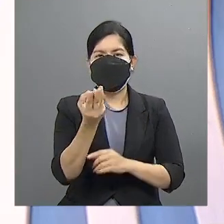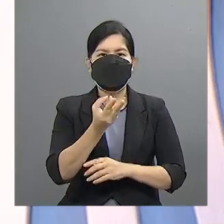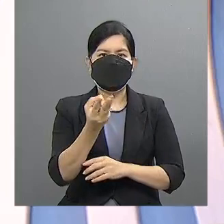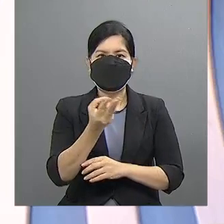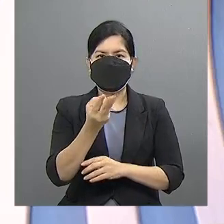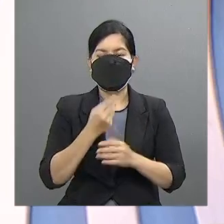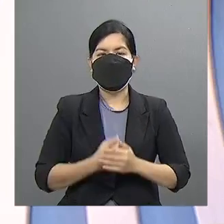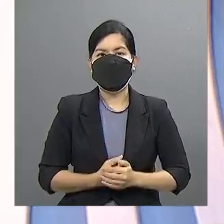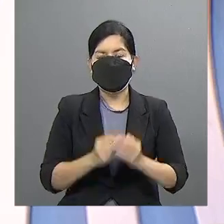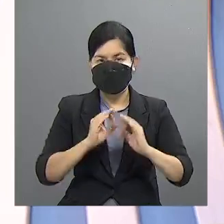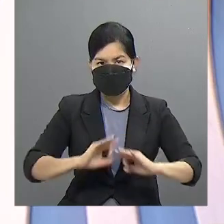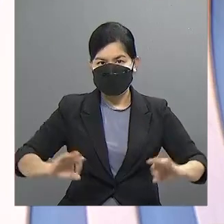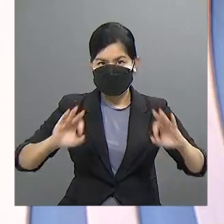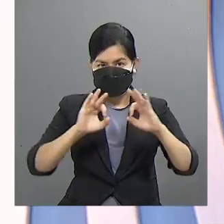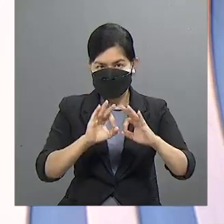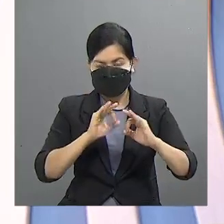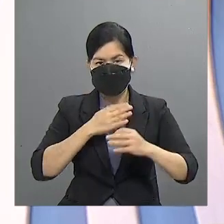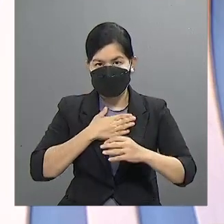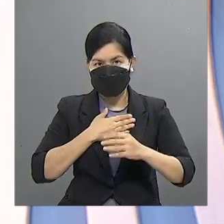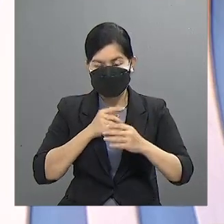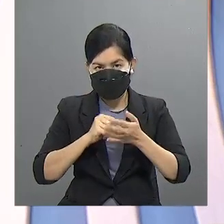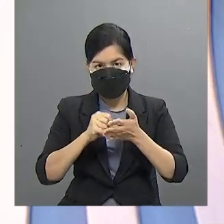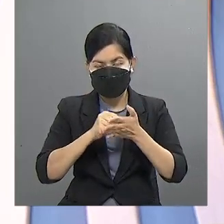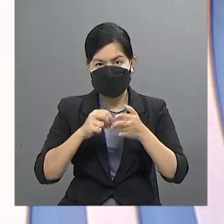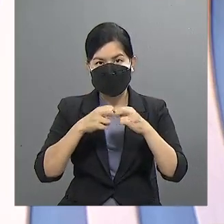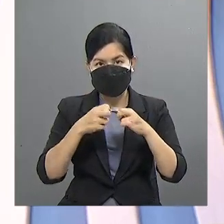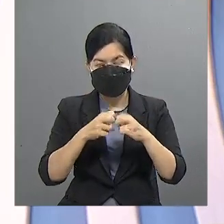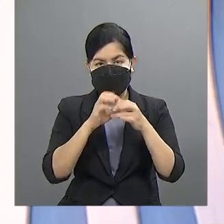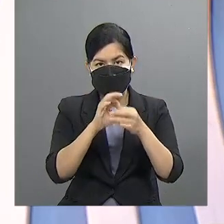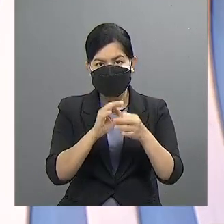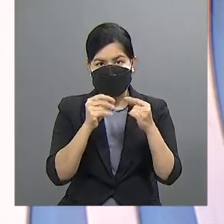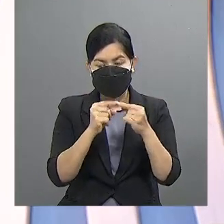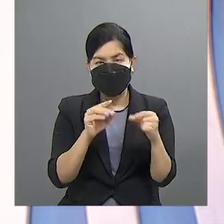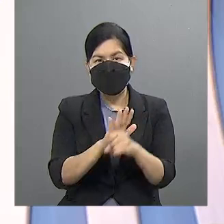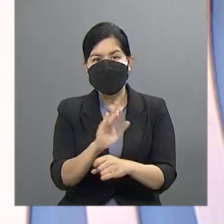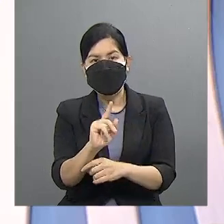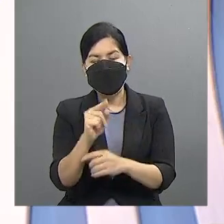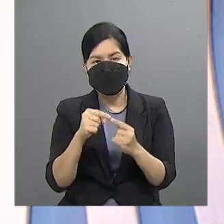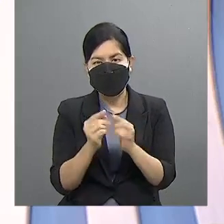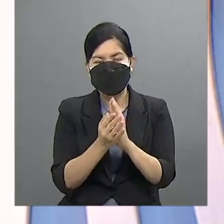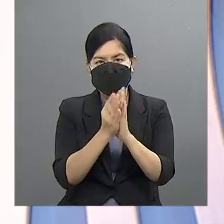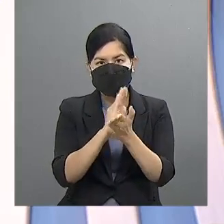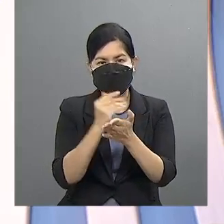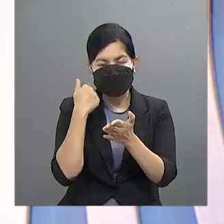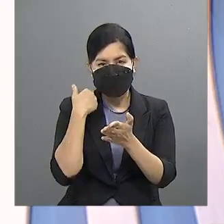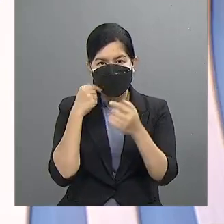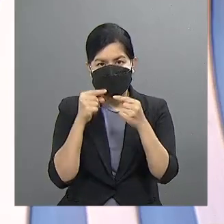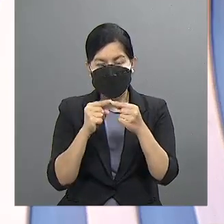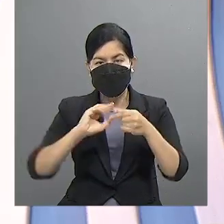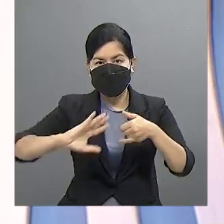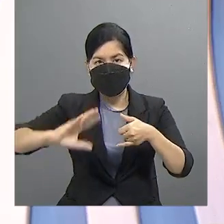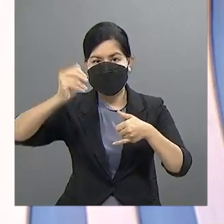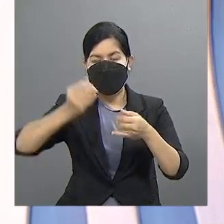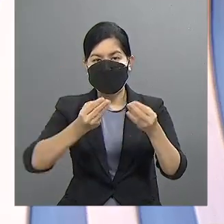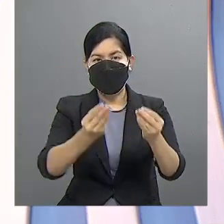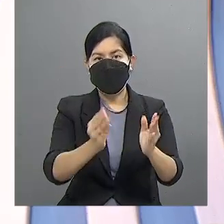ที่จะสามารถพอแก้ไขสถานการณ์การขาดแคลนนี้ได้ก็คือการพัฒนาบุคลากรคนทั่วไปให้มีศักยภาพพร้อ